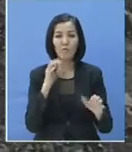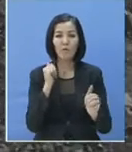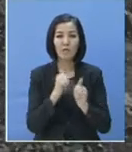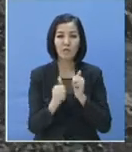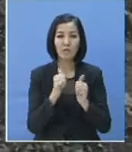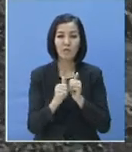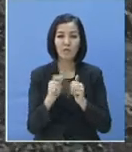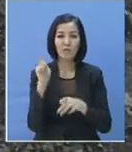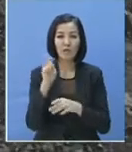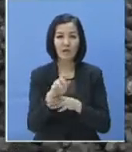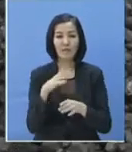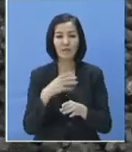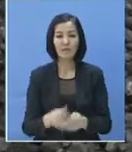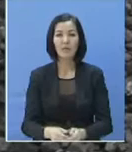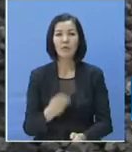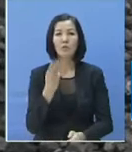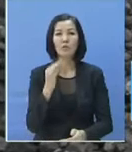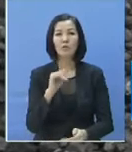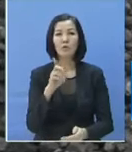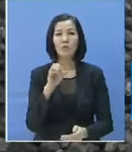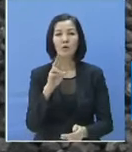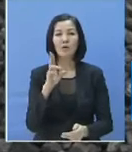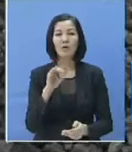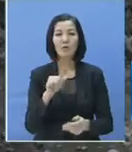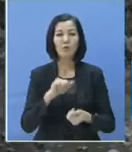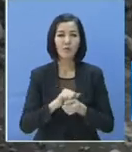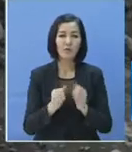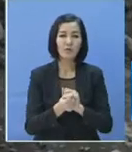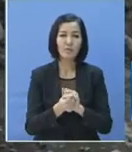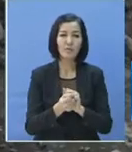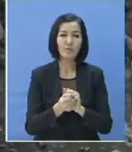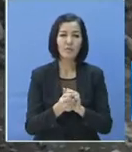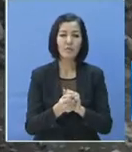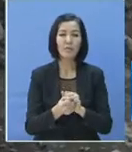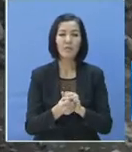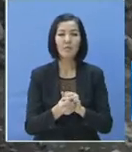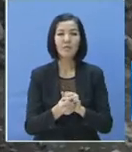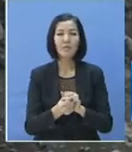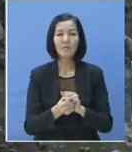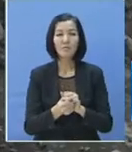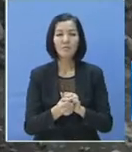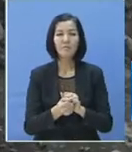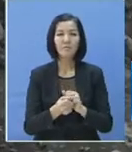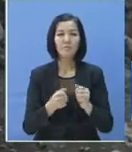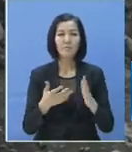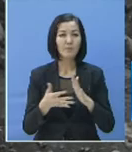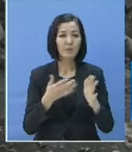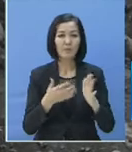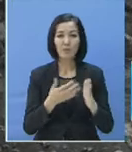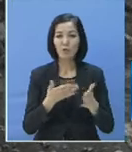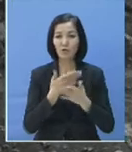отырады. Шұбаркөлский көмір, жақсы көмір, кризис жоқ. Талғарский район алады, Енбекши Казахский район